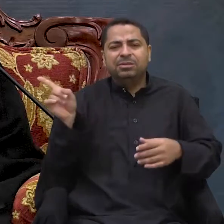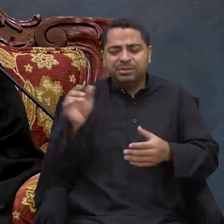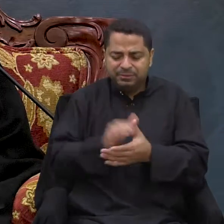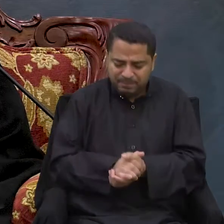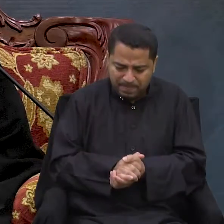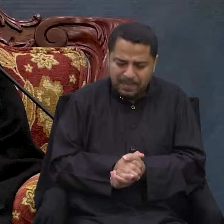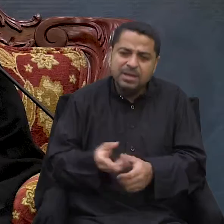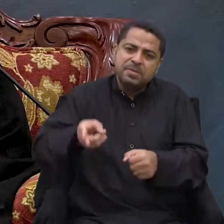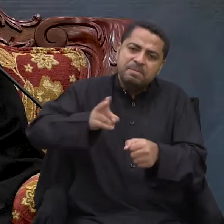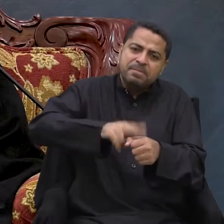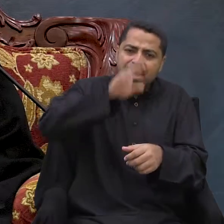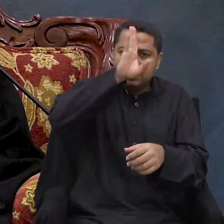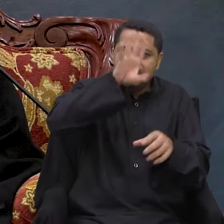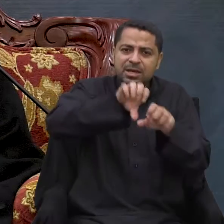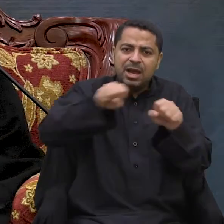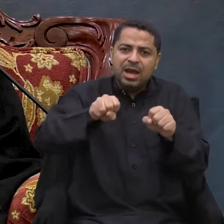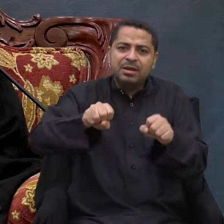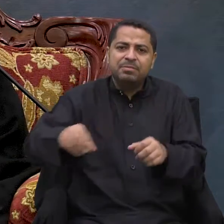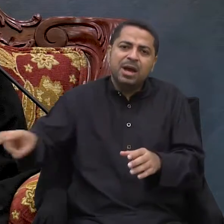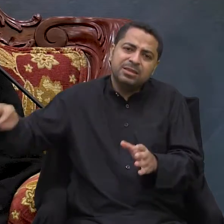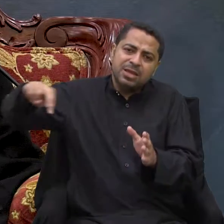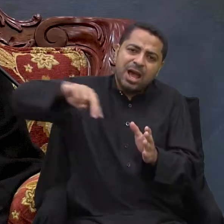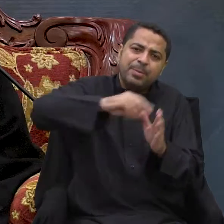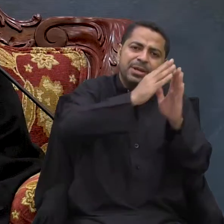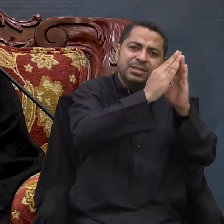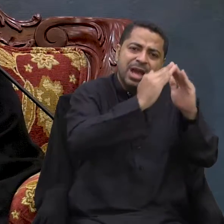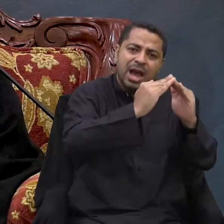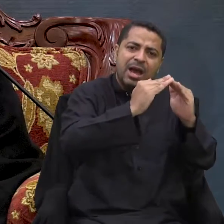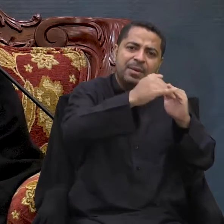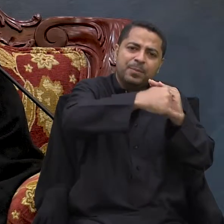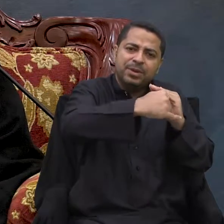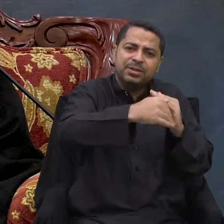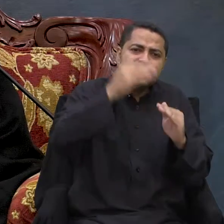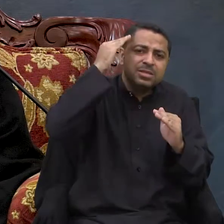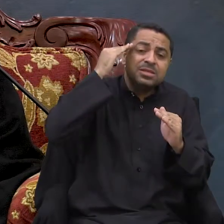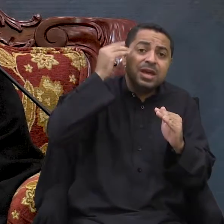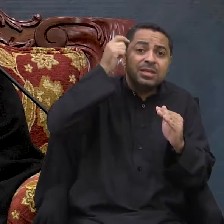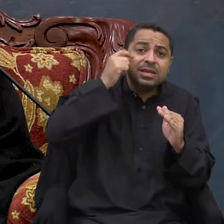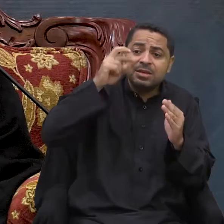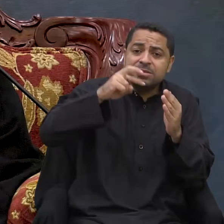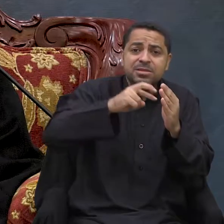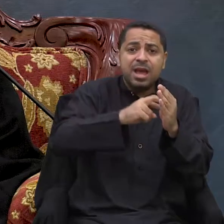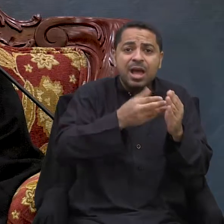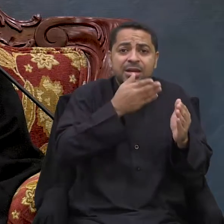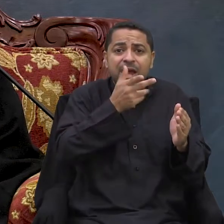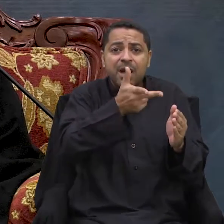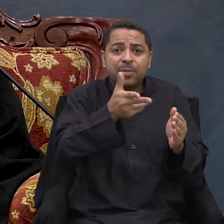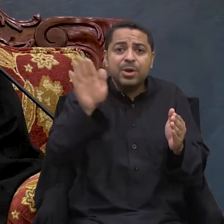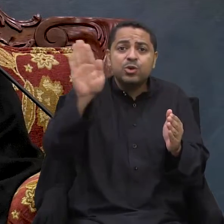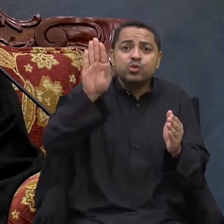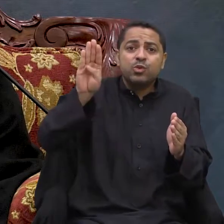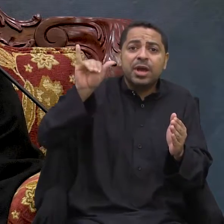ثم إن الحسين رجع إلى الخيمات استقبلته زينب